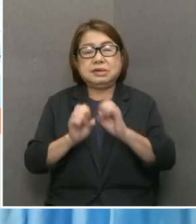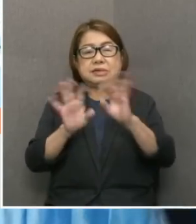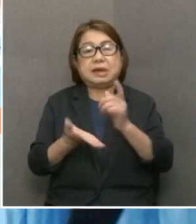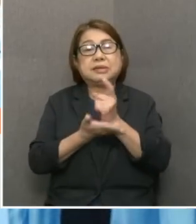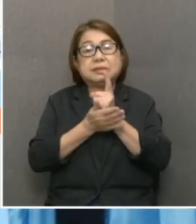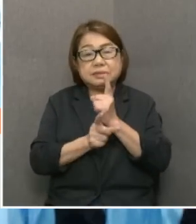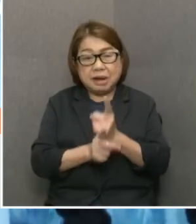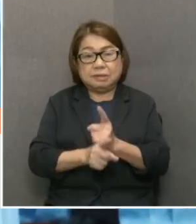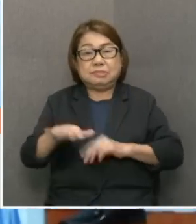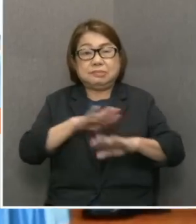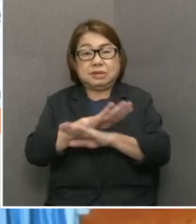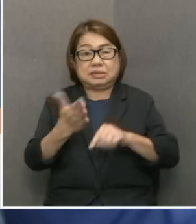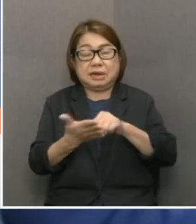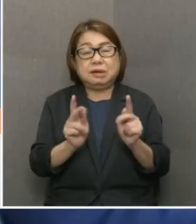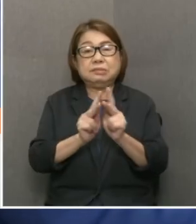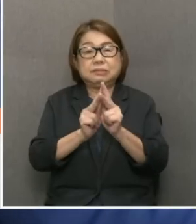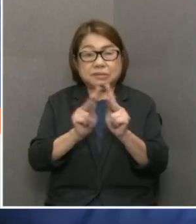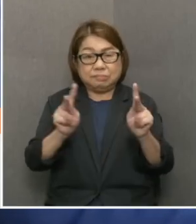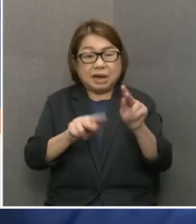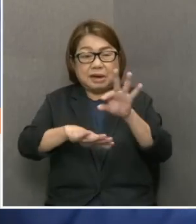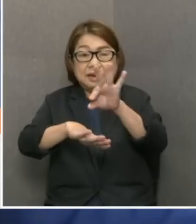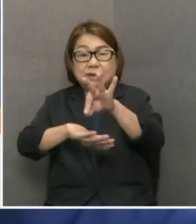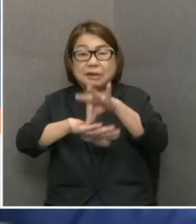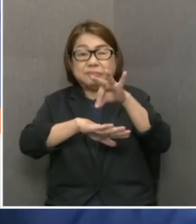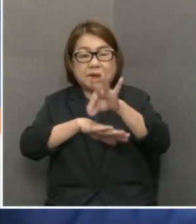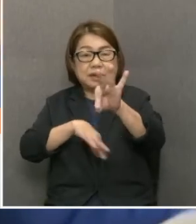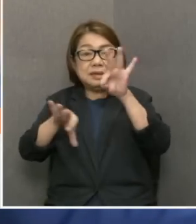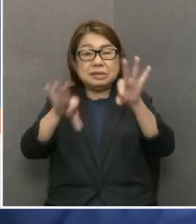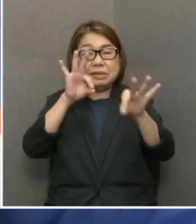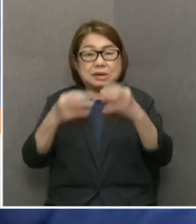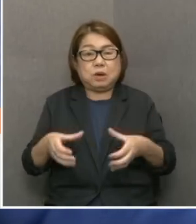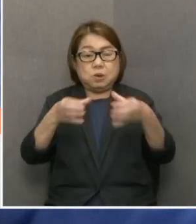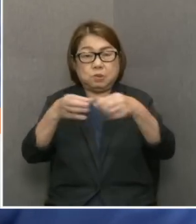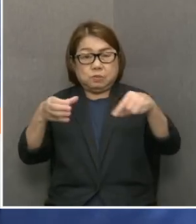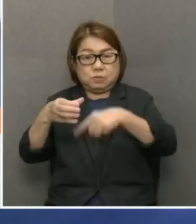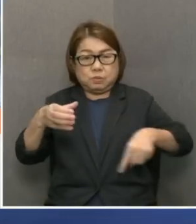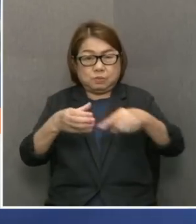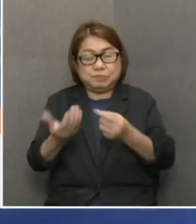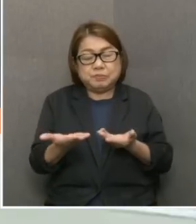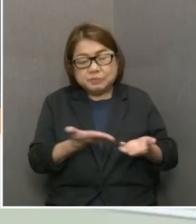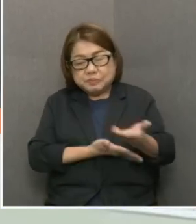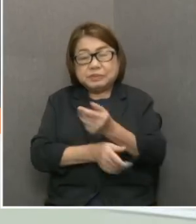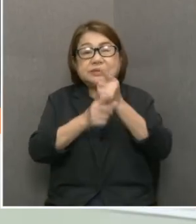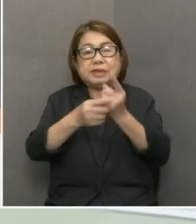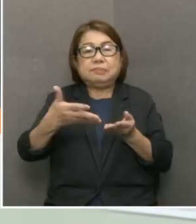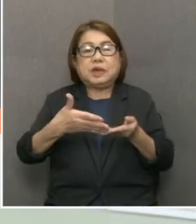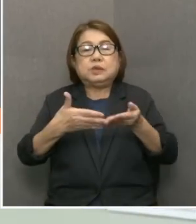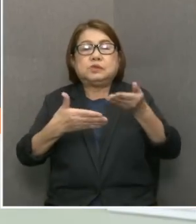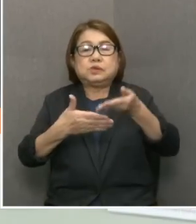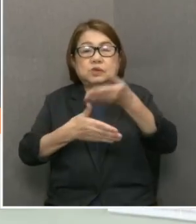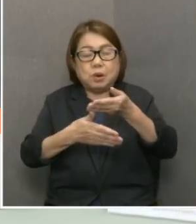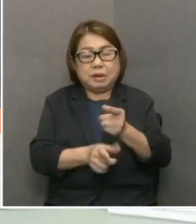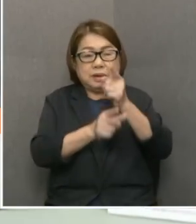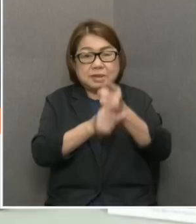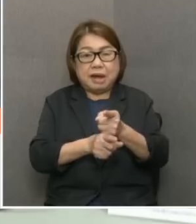กรรมการสืบสวนไตรสวนนะคะที่ได้รับแต่งตั้งก็จะดำเนินการไตสวนตามขั้นตอนและระยะเวลาที่กำหนดไว้ในระเบียบ